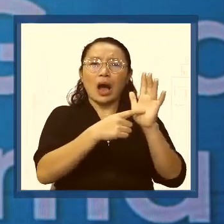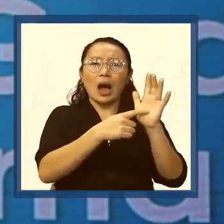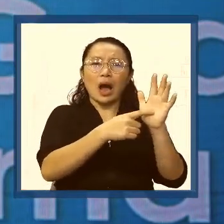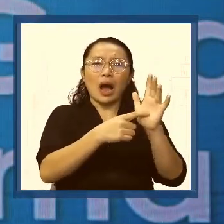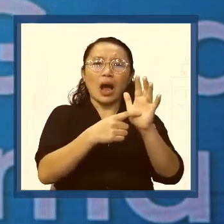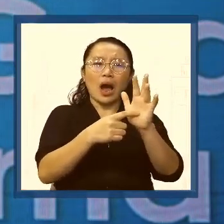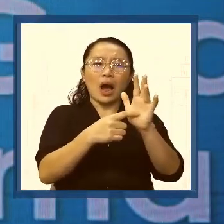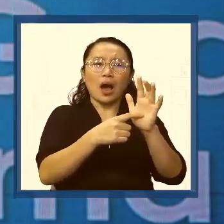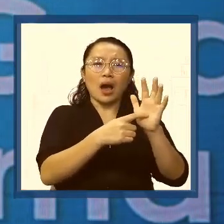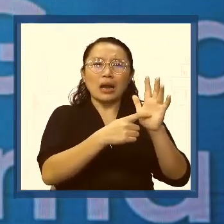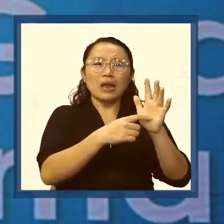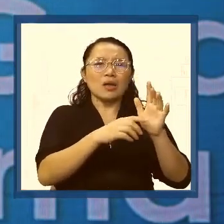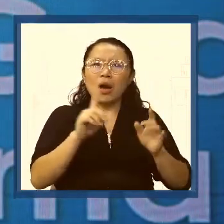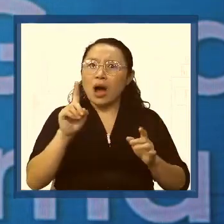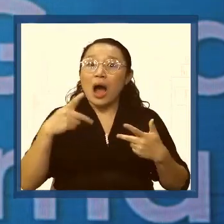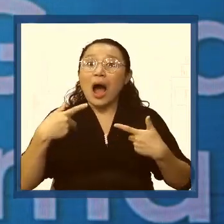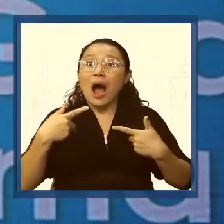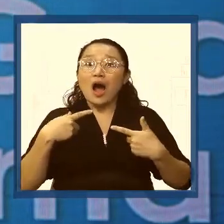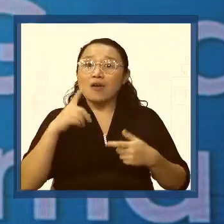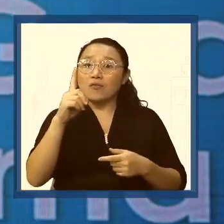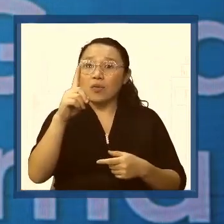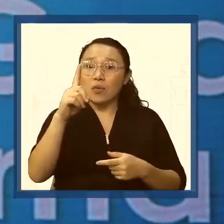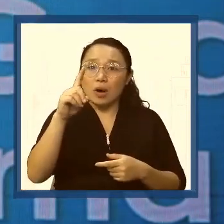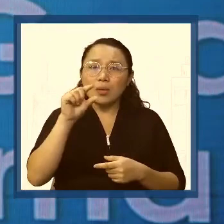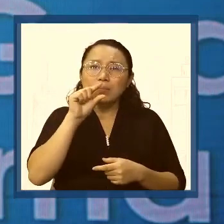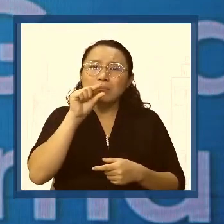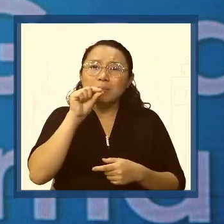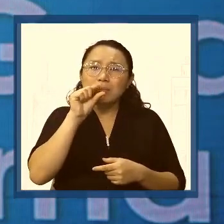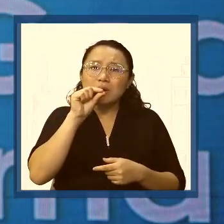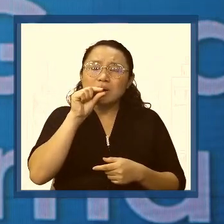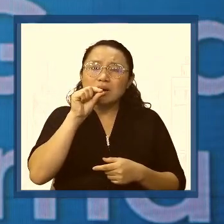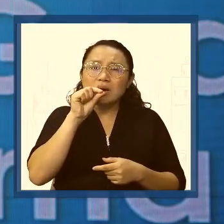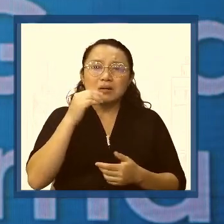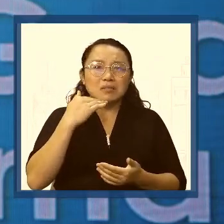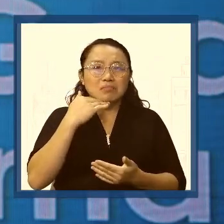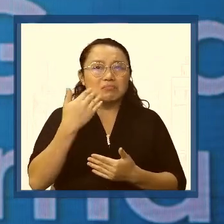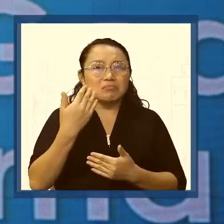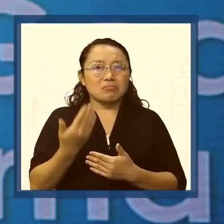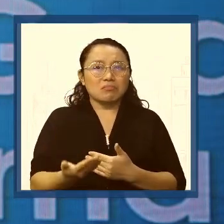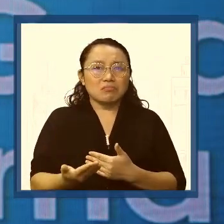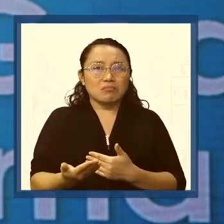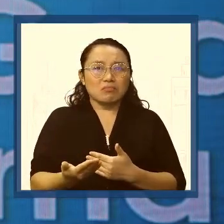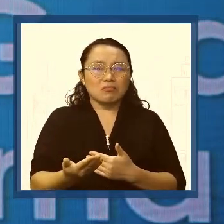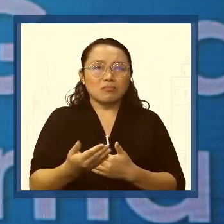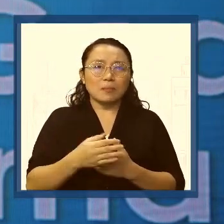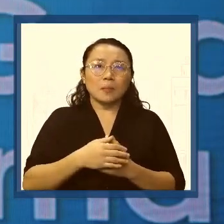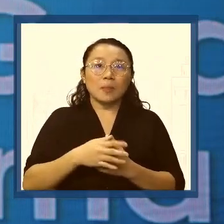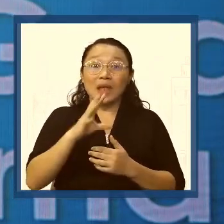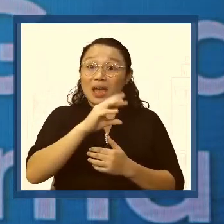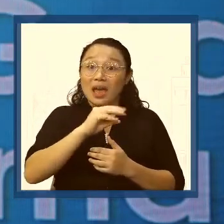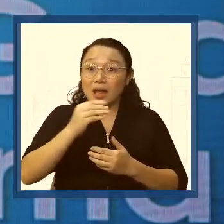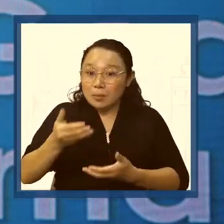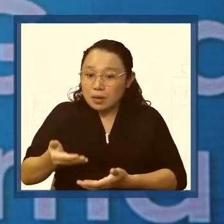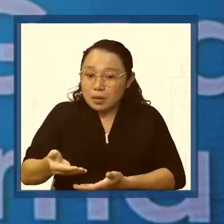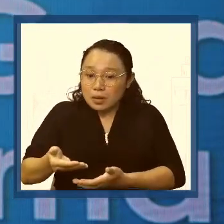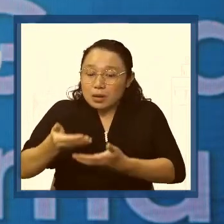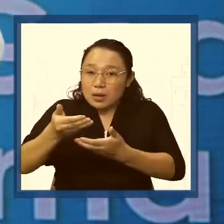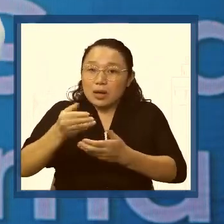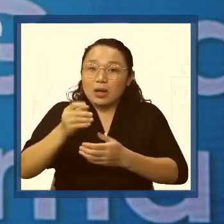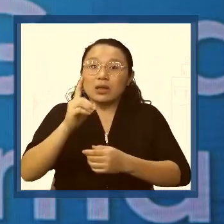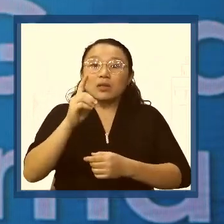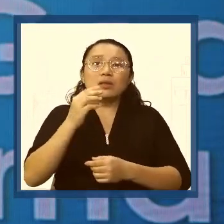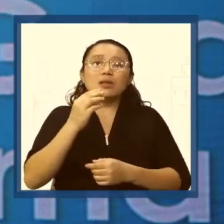naay nailanggam nga nakita nila patay na. Og sa ilang pagsakwat sa mong langgam,